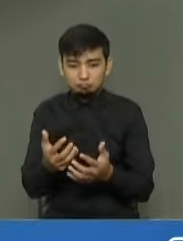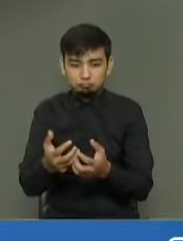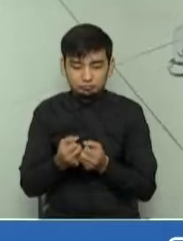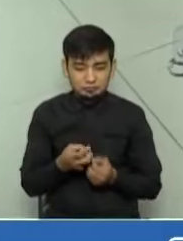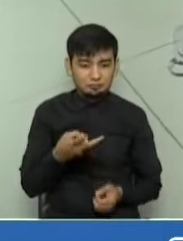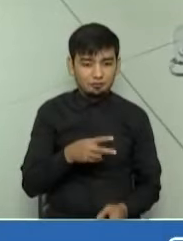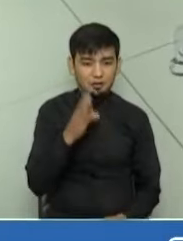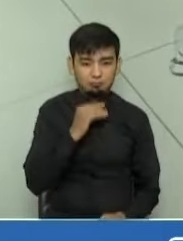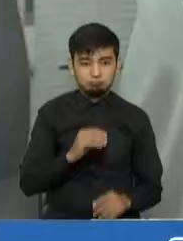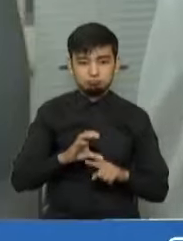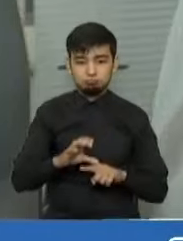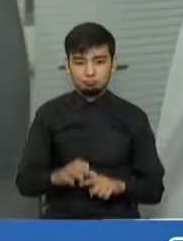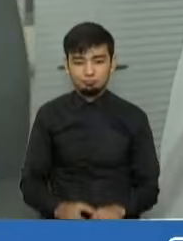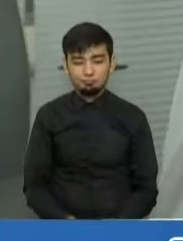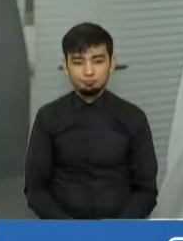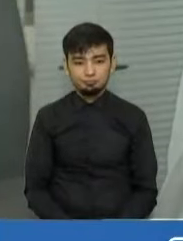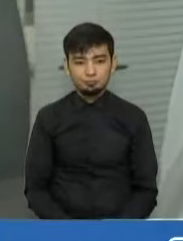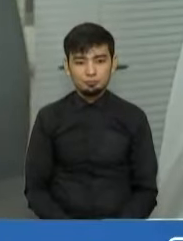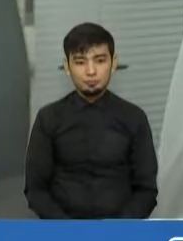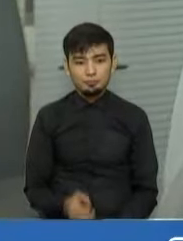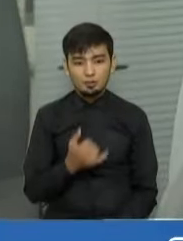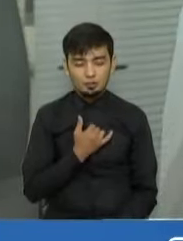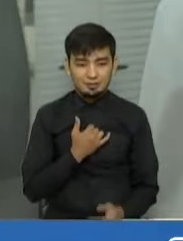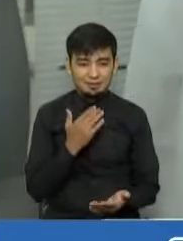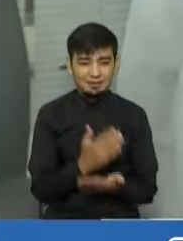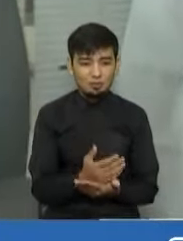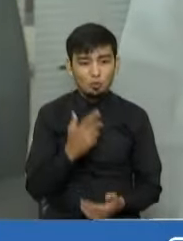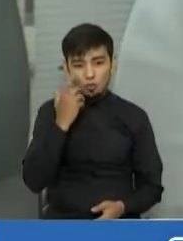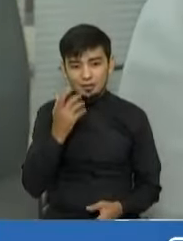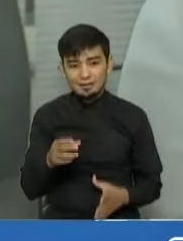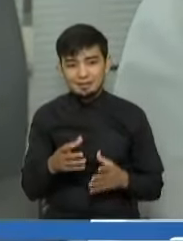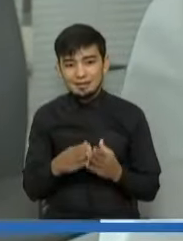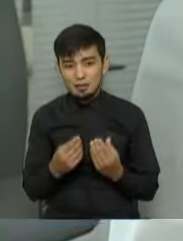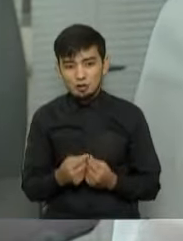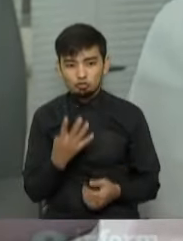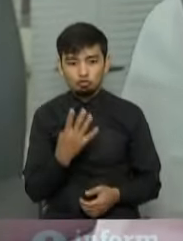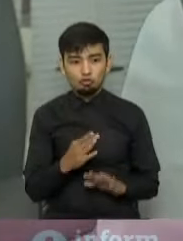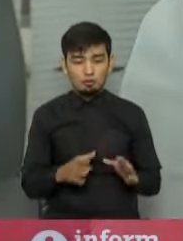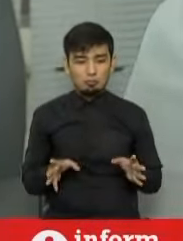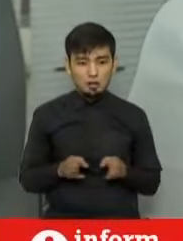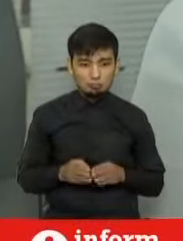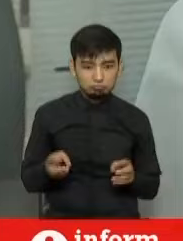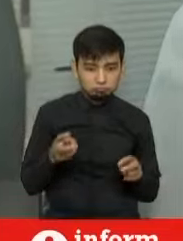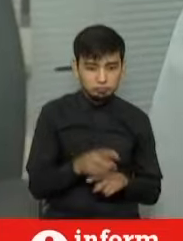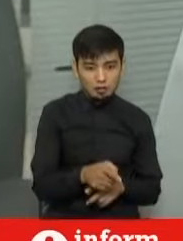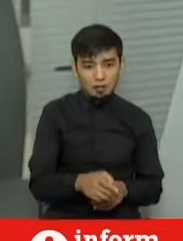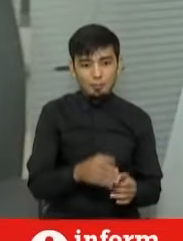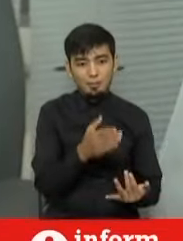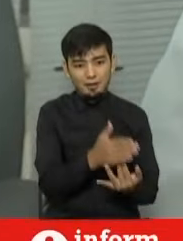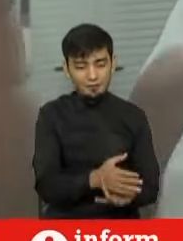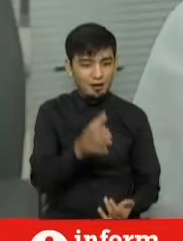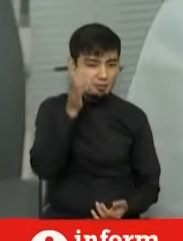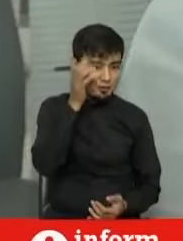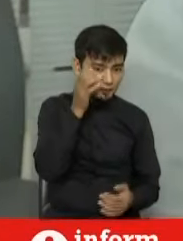суммы. У нас идеальный вариант, когда приходит семья с четырьмя детьми. Мы говорим, половину на образовательный